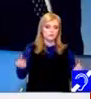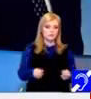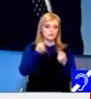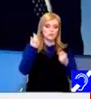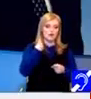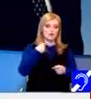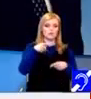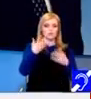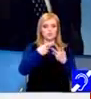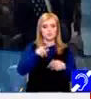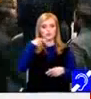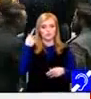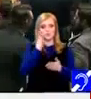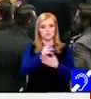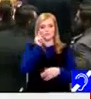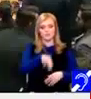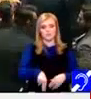Rusia este vinovată.